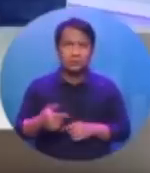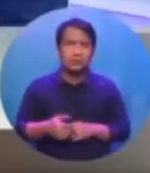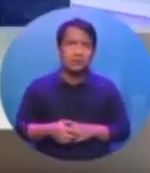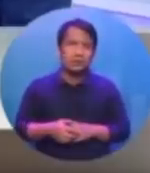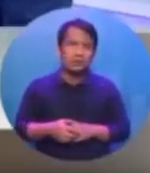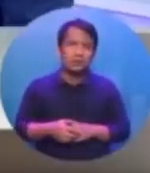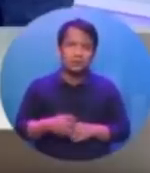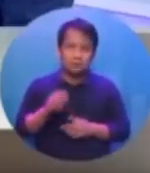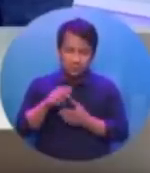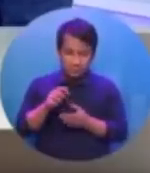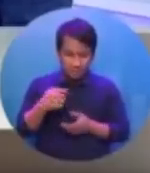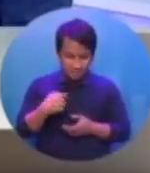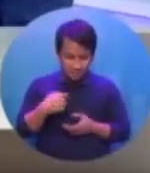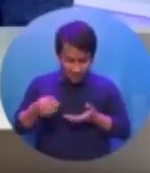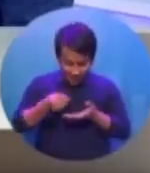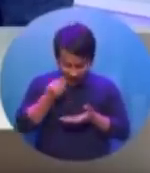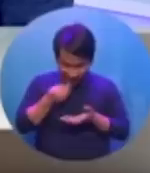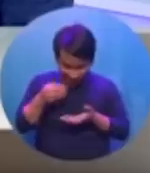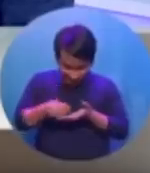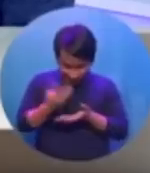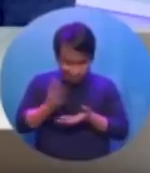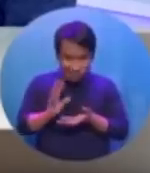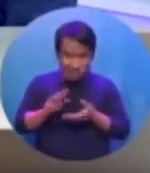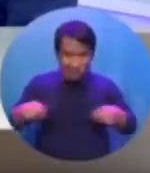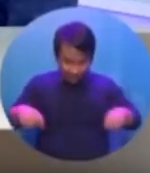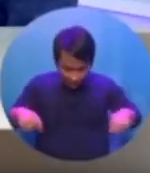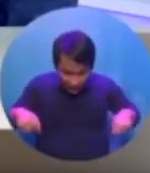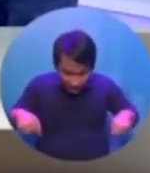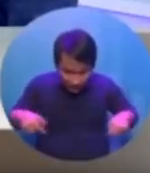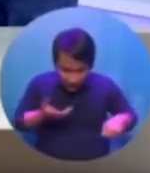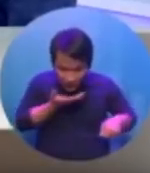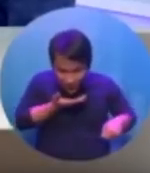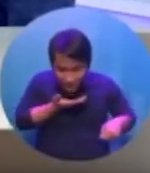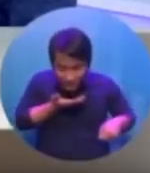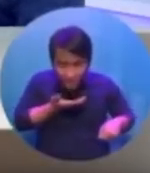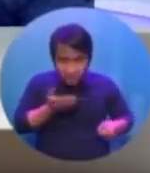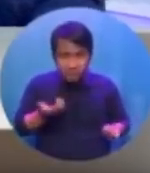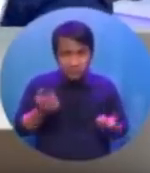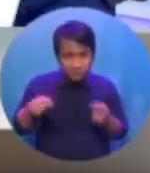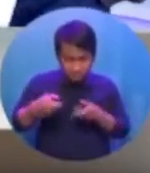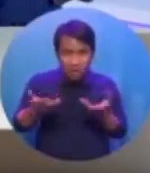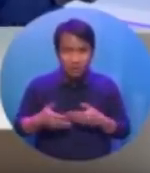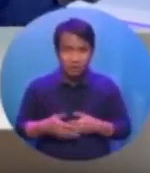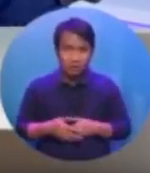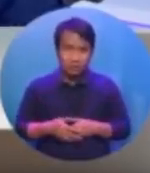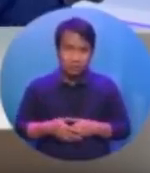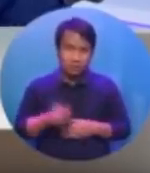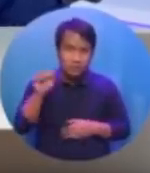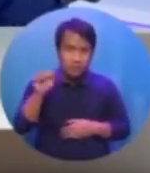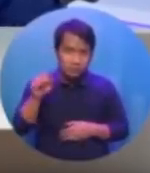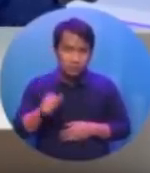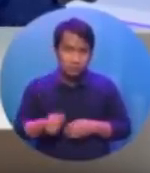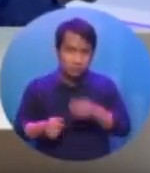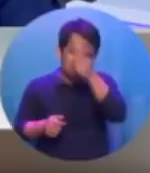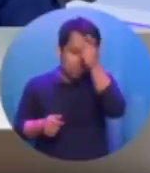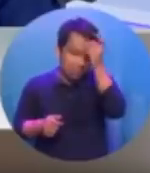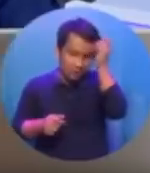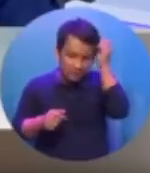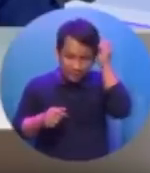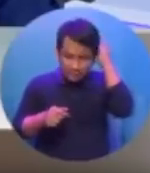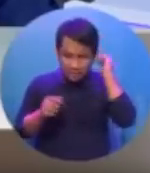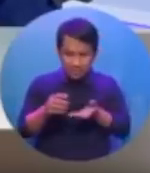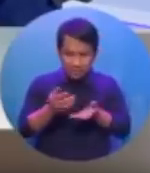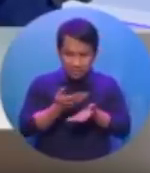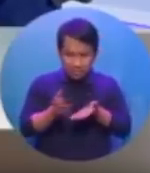talaga. Bungangam pag kumakain yung bata, yung anak nyo, ayaw payagan na bigyan ng kutsara, tinidor? Opo, kasi ang ganin daw, natapon